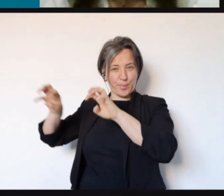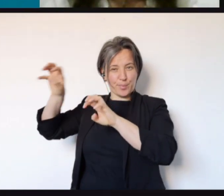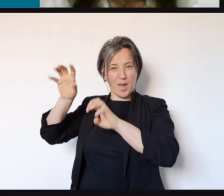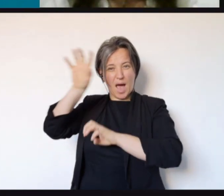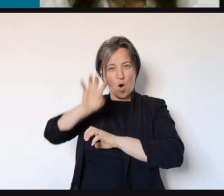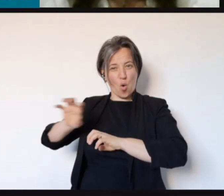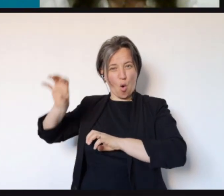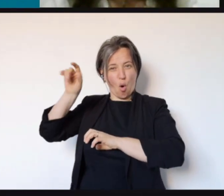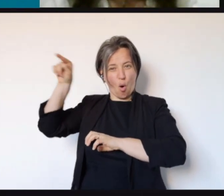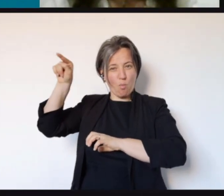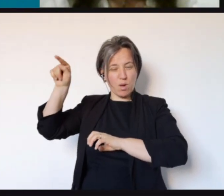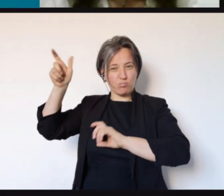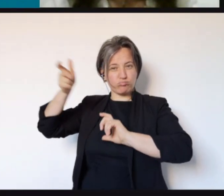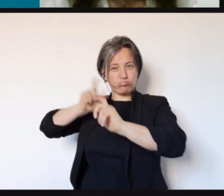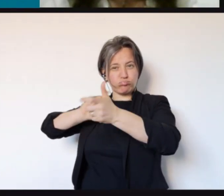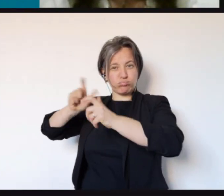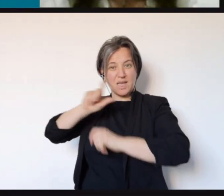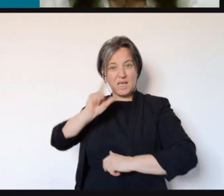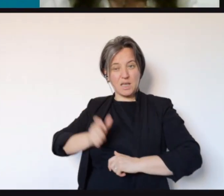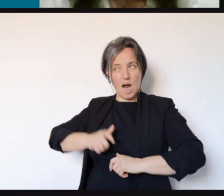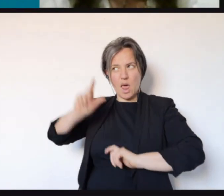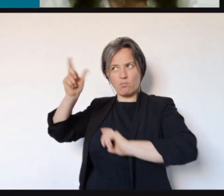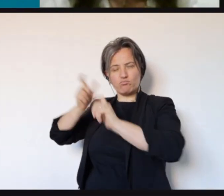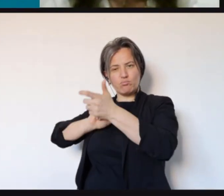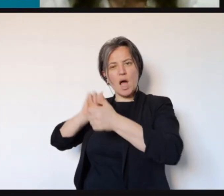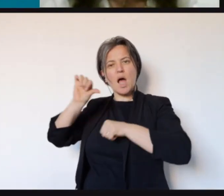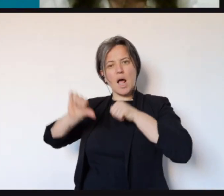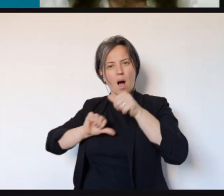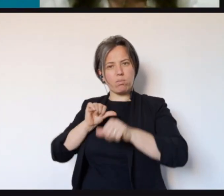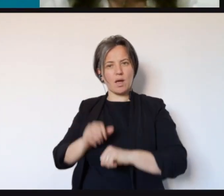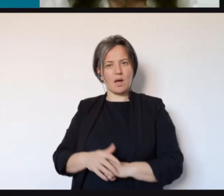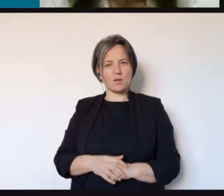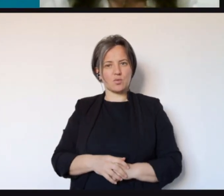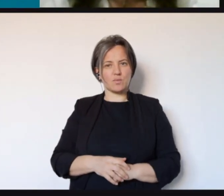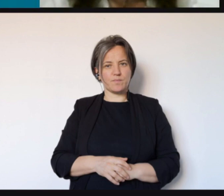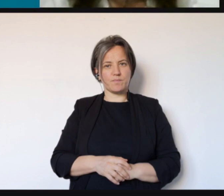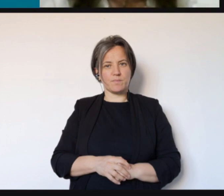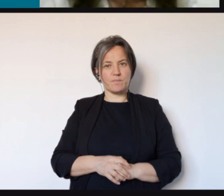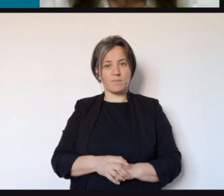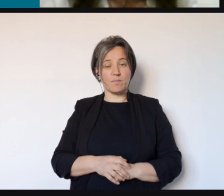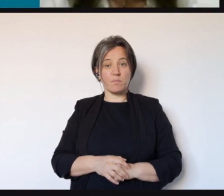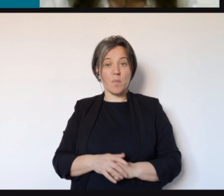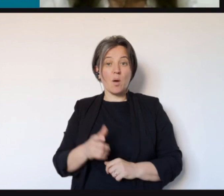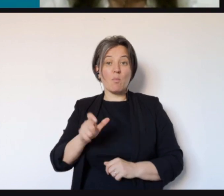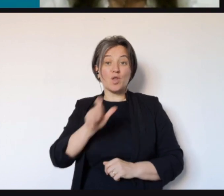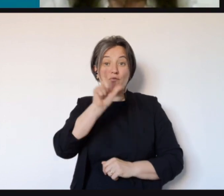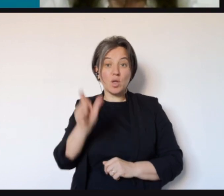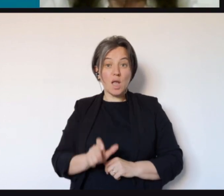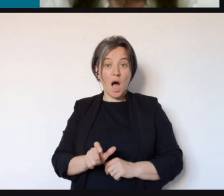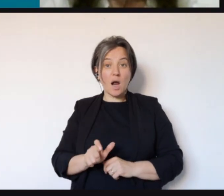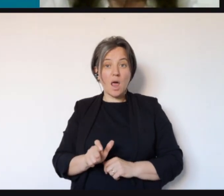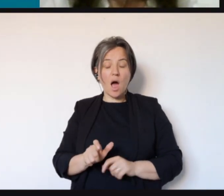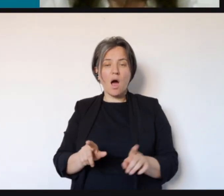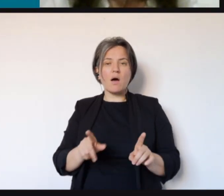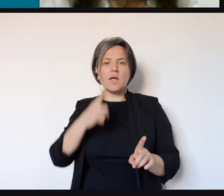l'Italia e l'Europa, perché l'Italia in un certo senso è stata il